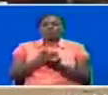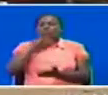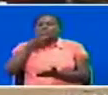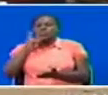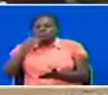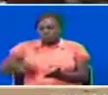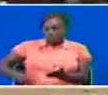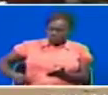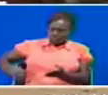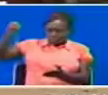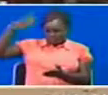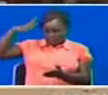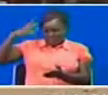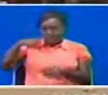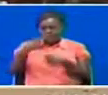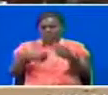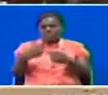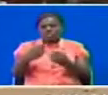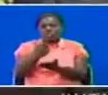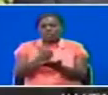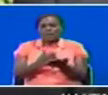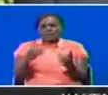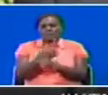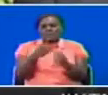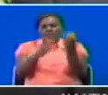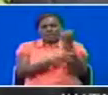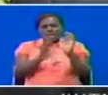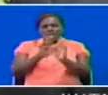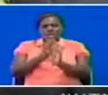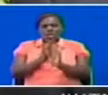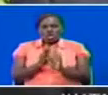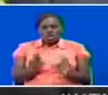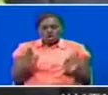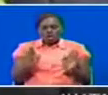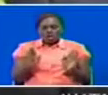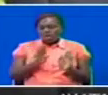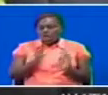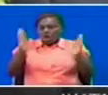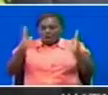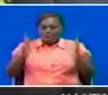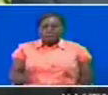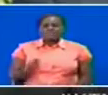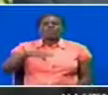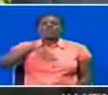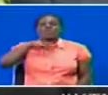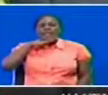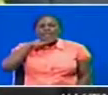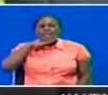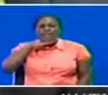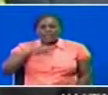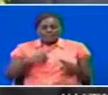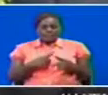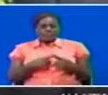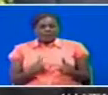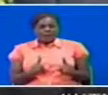na kiangazi kinachoendelea katika sehemu kadhaa nchini. We have not lost lives directly, but